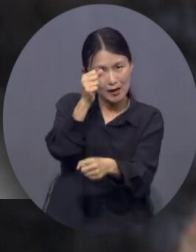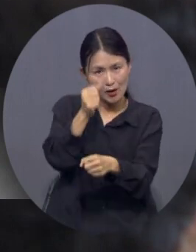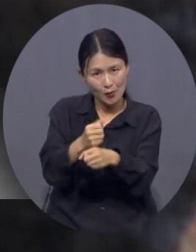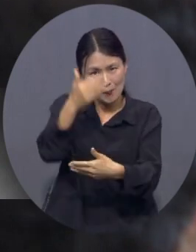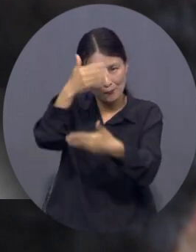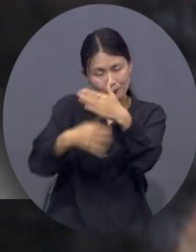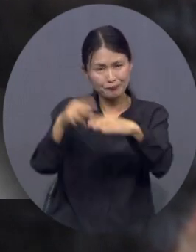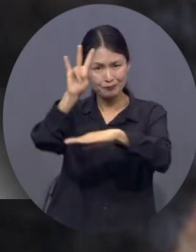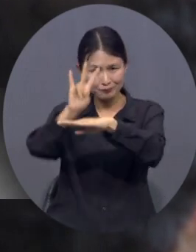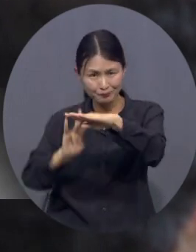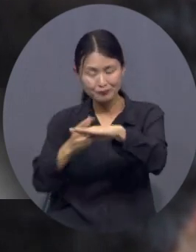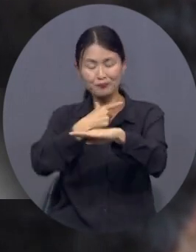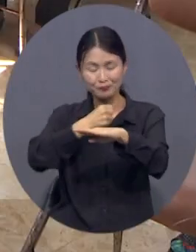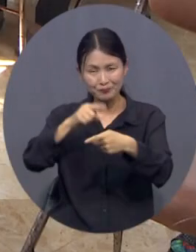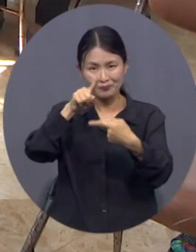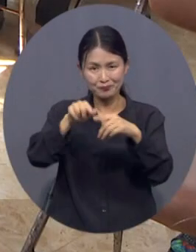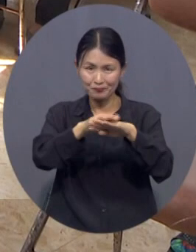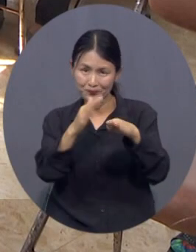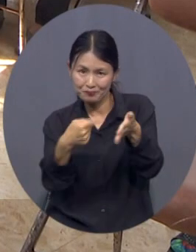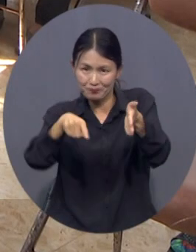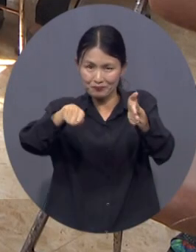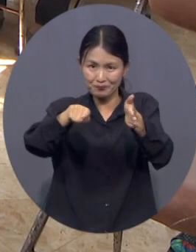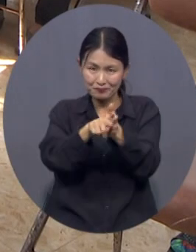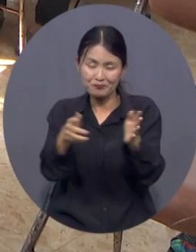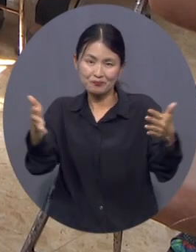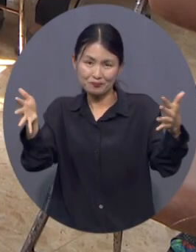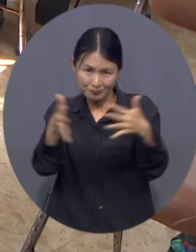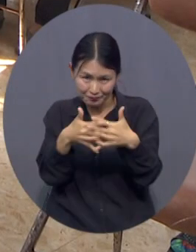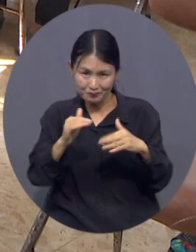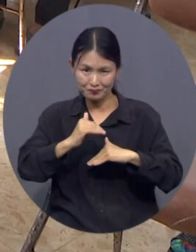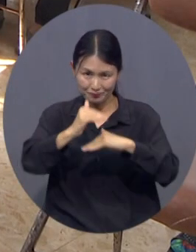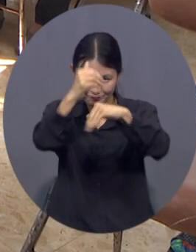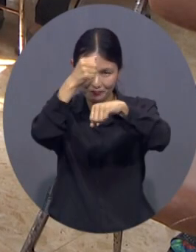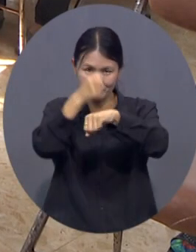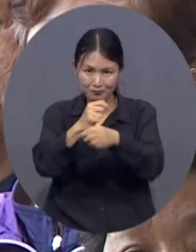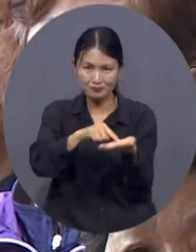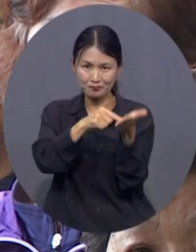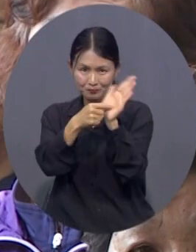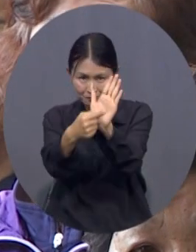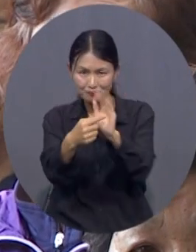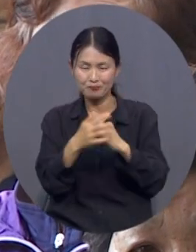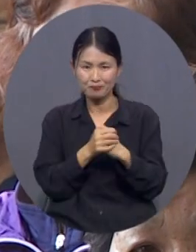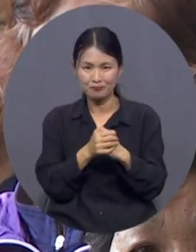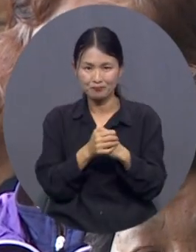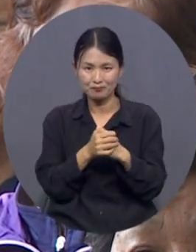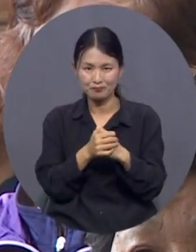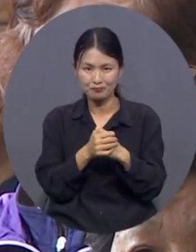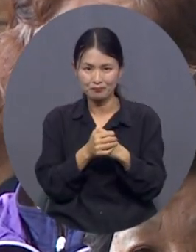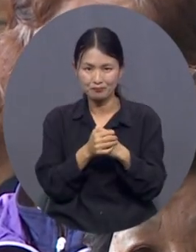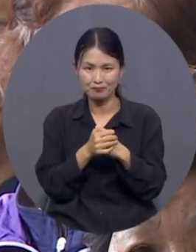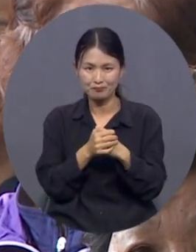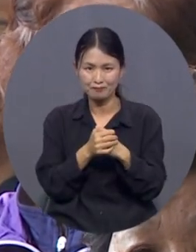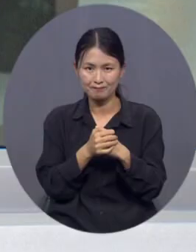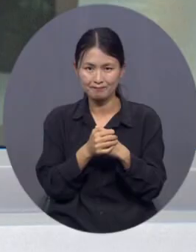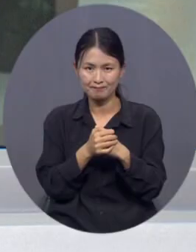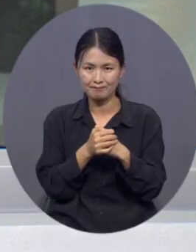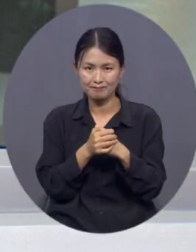나머지 해녀들의 요구사항을 해결하기 위해 협의를 진행하겠다고 밝혔습니다.